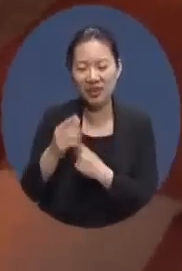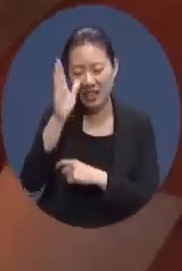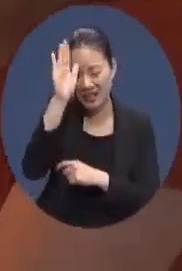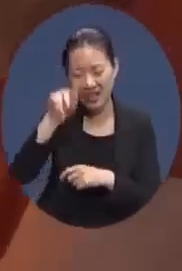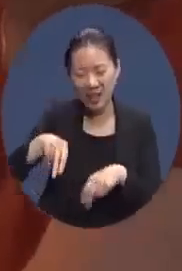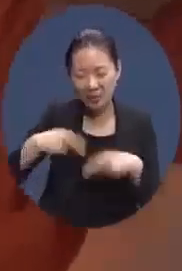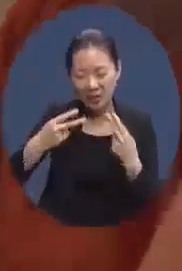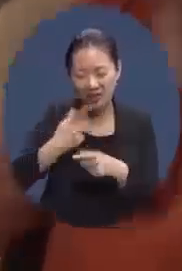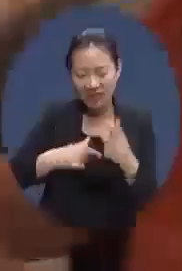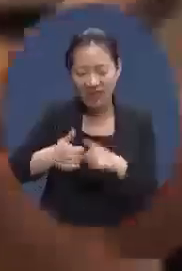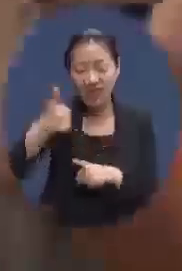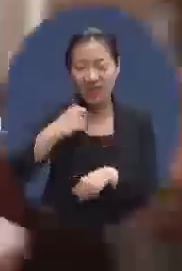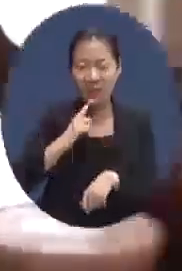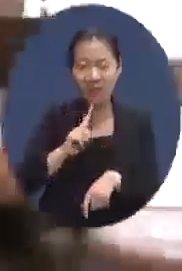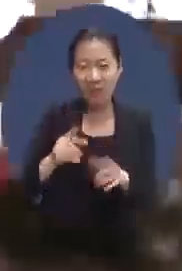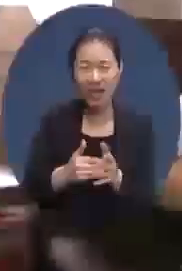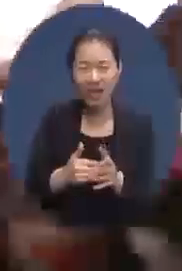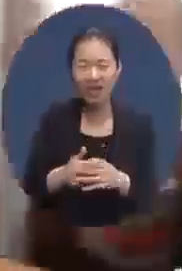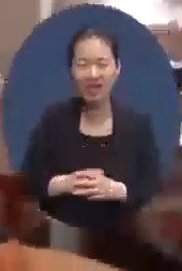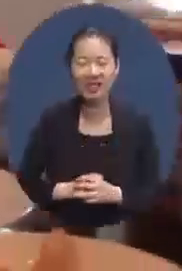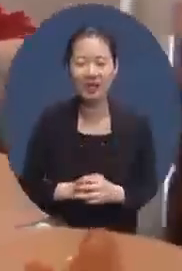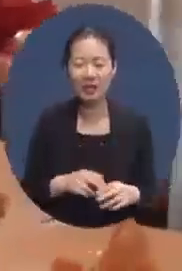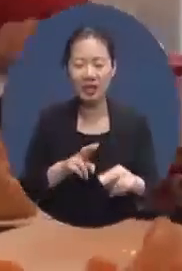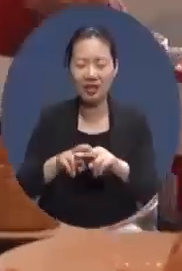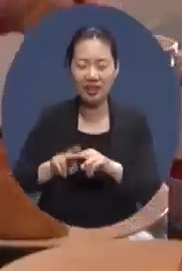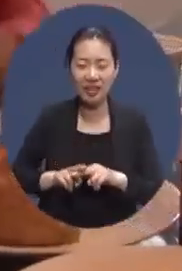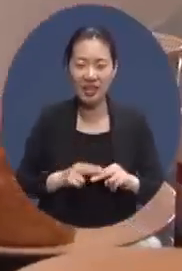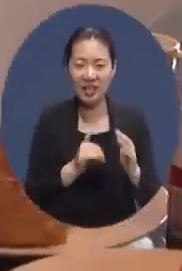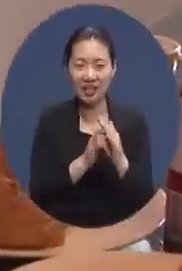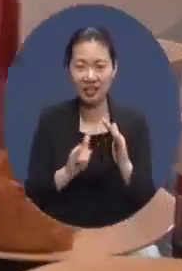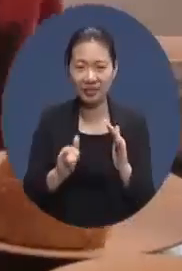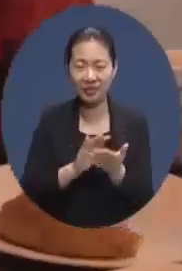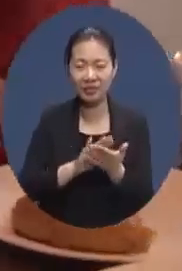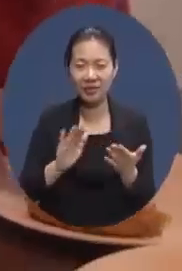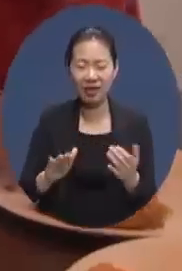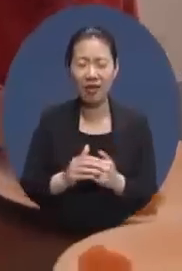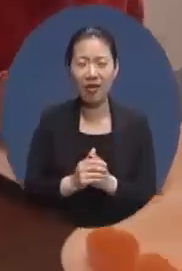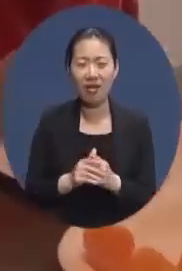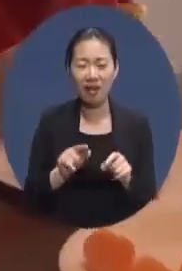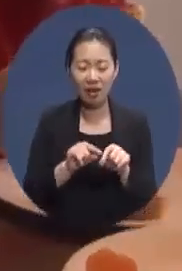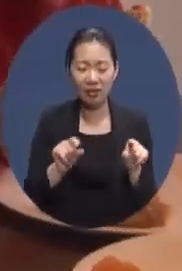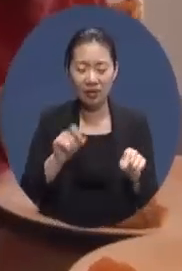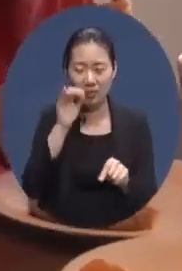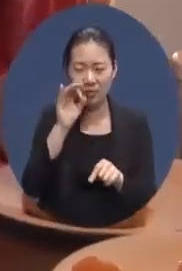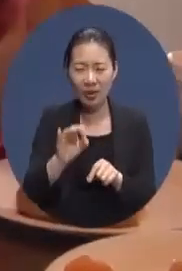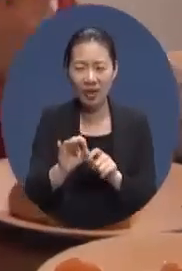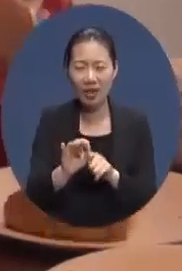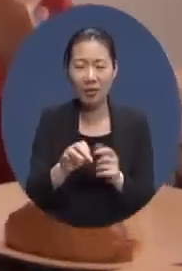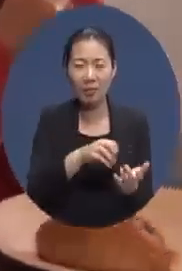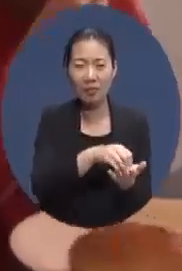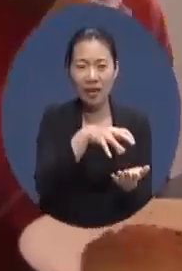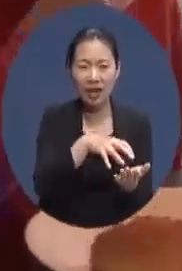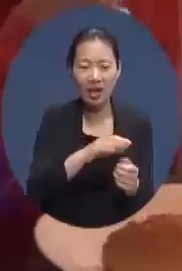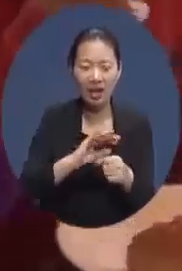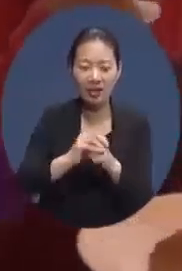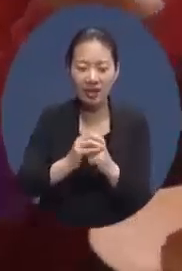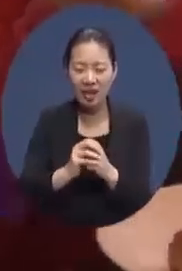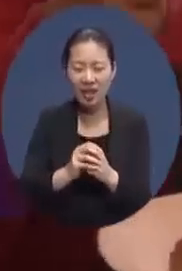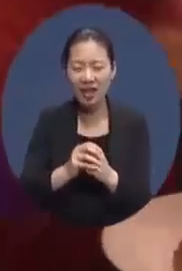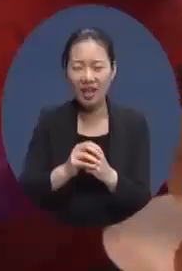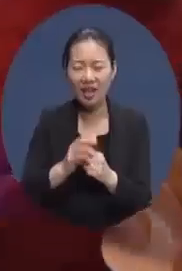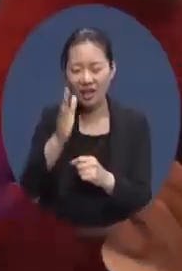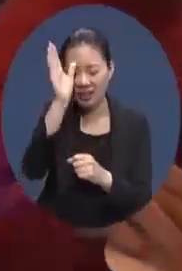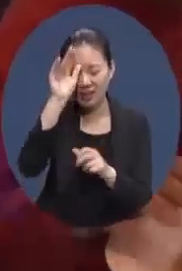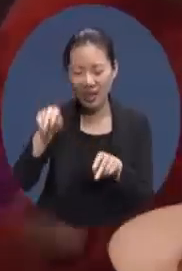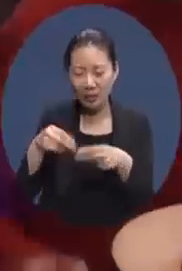낫다는 뜻이지요. 예, 조촐한 식탁에 둘러앉은 가족들입니다. 아니, 근데 메뉴가 한쪽은 빵, 한쪽은 사과 드시고, 한쪽은